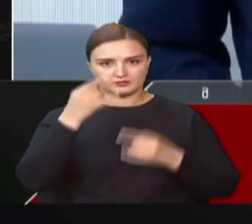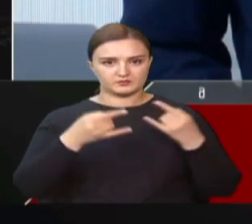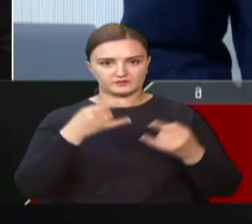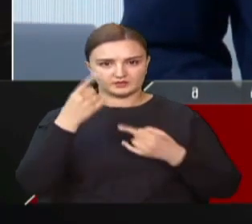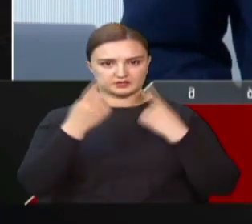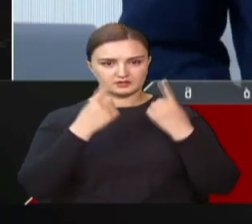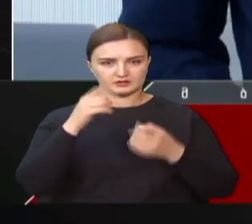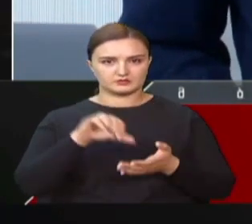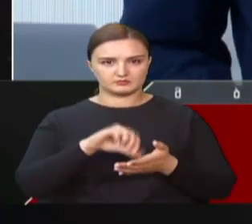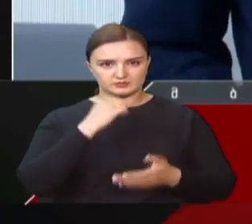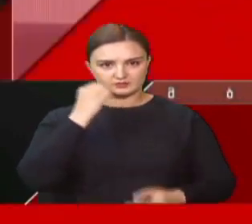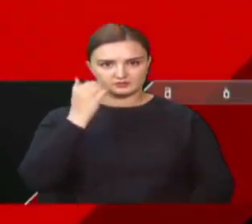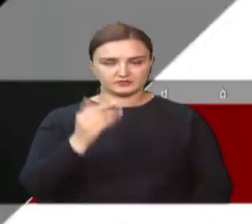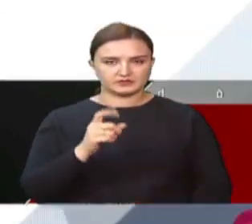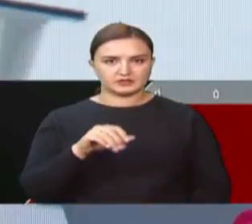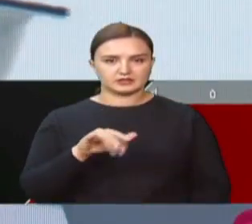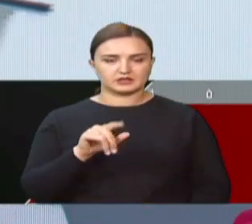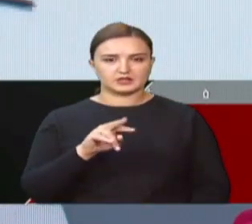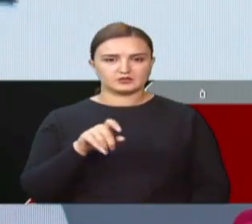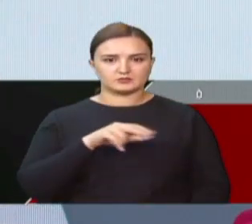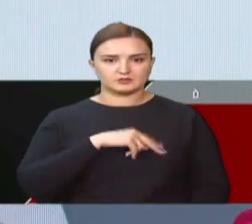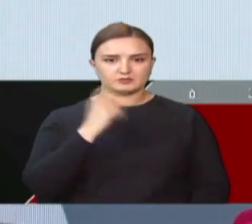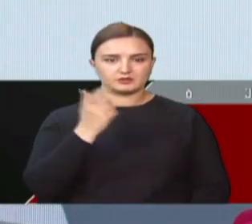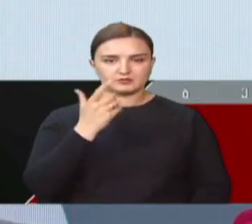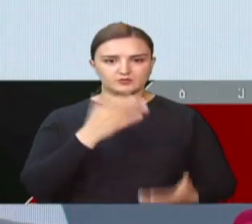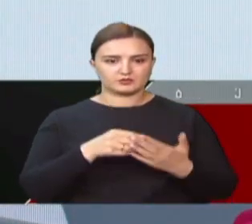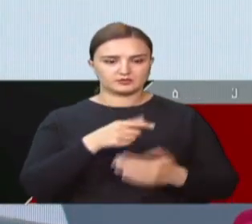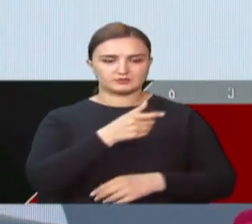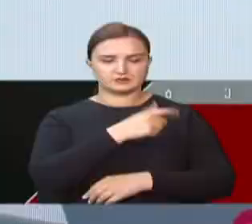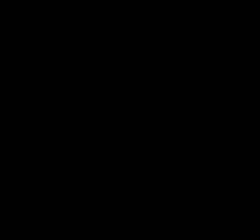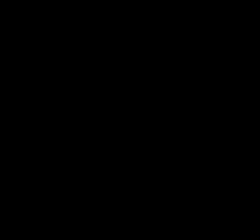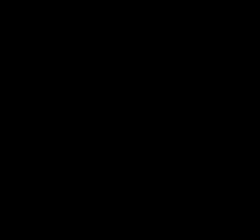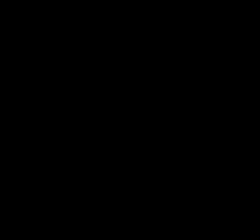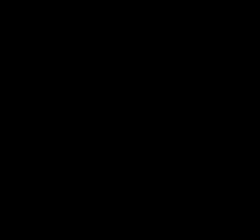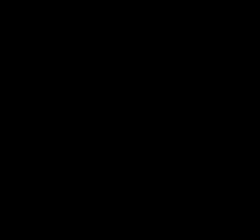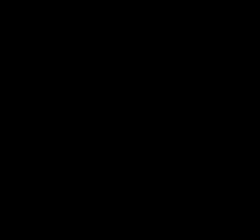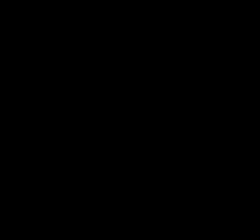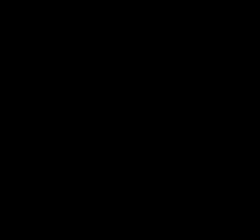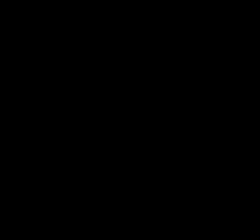მონაწილეობისთვის. მადლობა თქვენ. ხატია დეკანოიძე, პარლამენტის დამოუკიდებელი წევრი, პასუხობდა მომამბის შეკითხვებს.